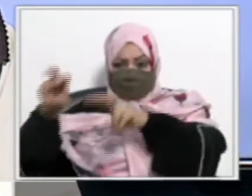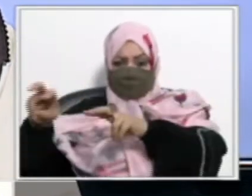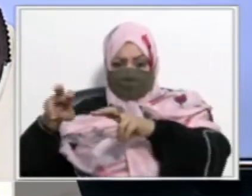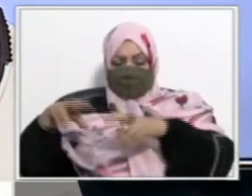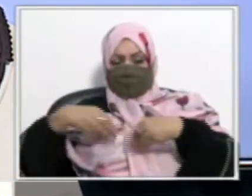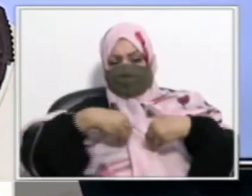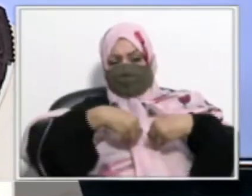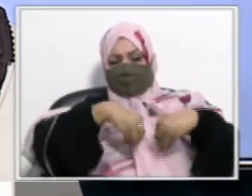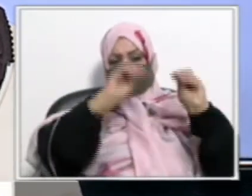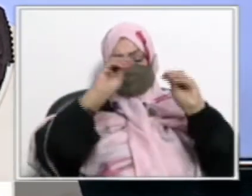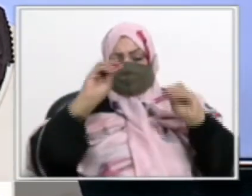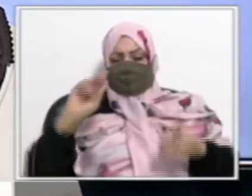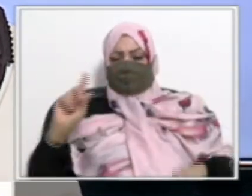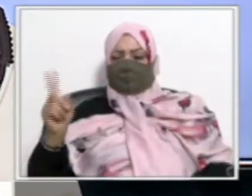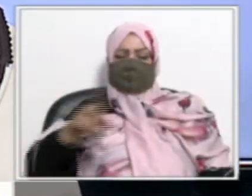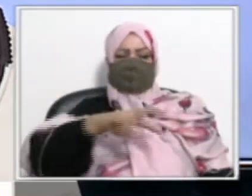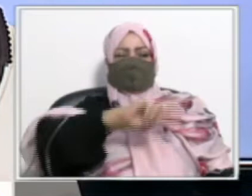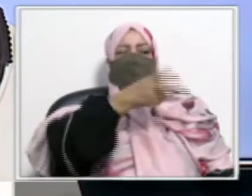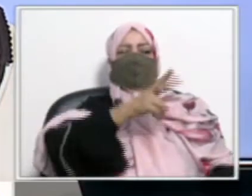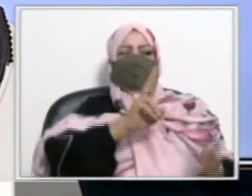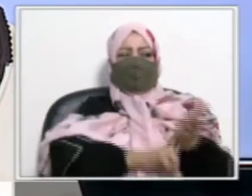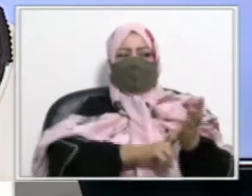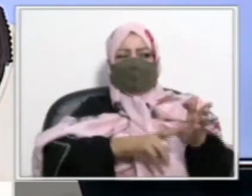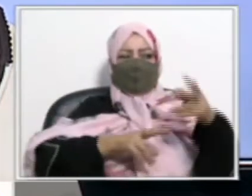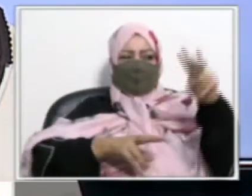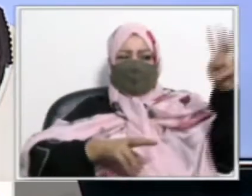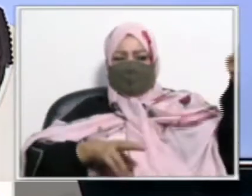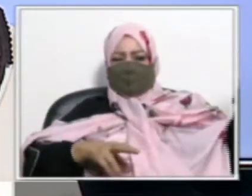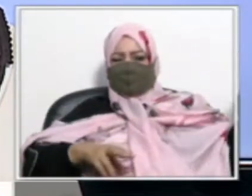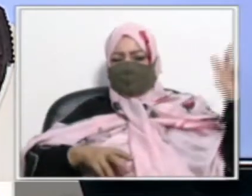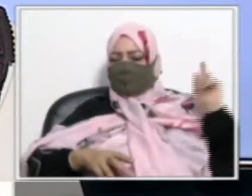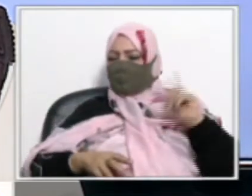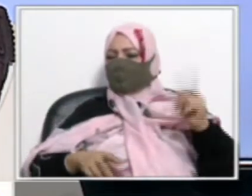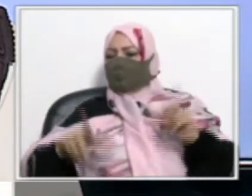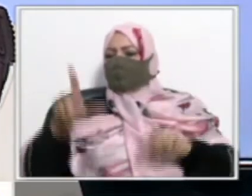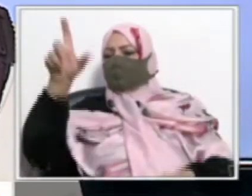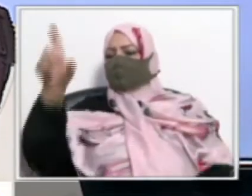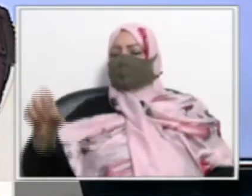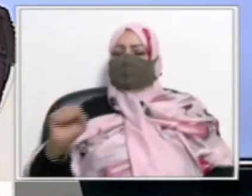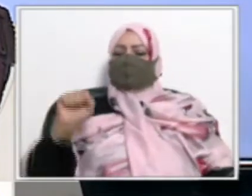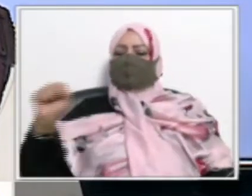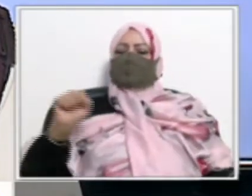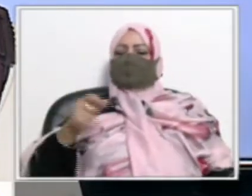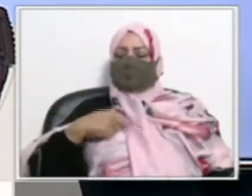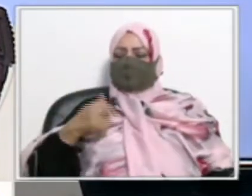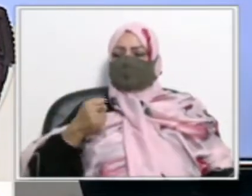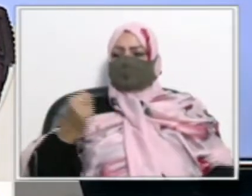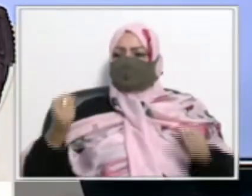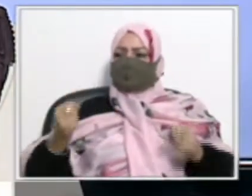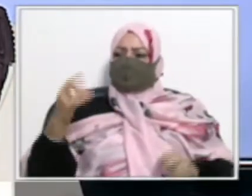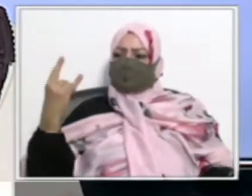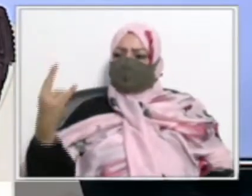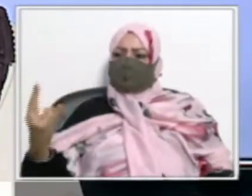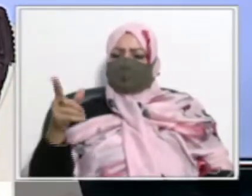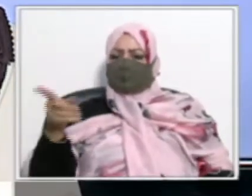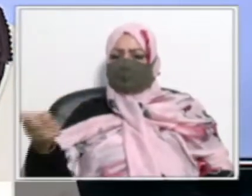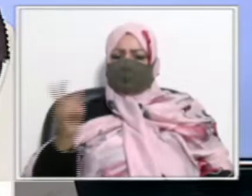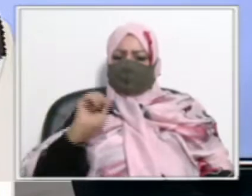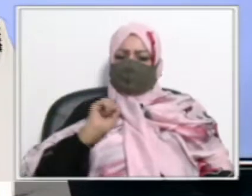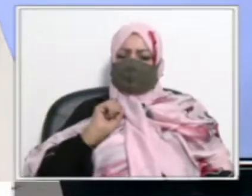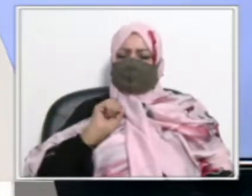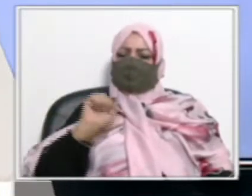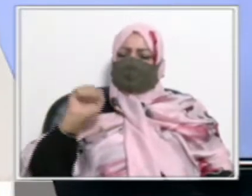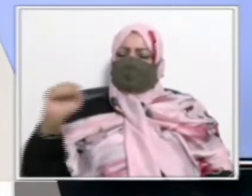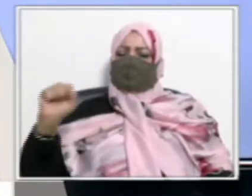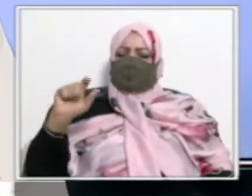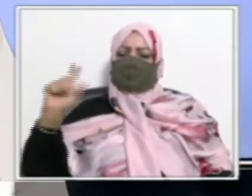سيارات وهذه رقم موتورها وهذه رقم هيكلها، فاختار واحده منهم، فان كان يملكون